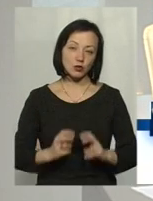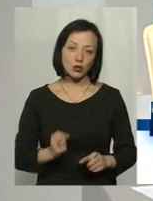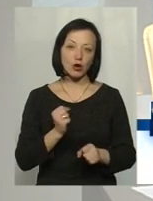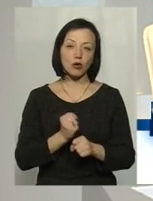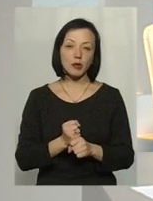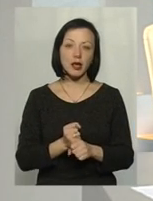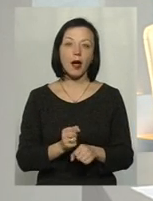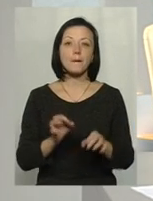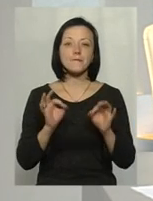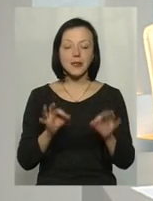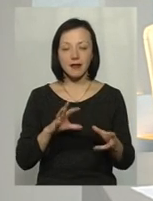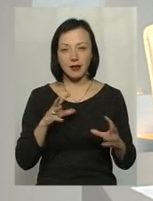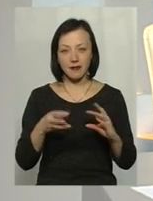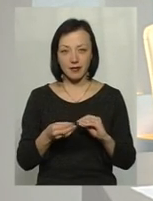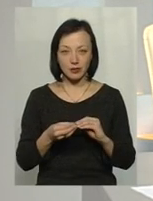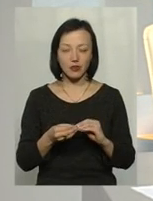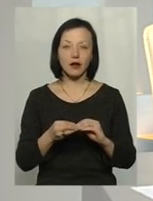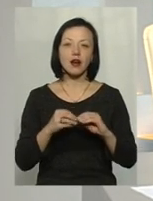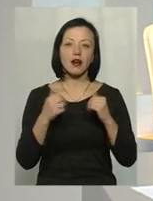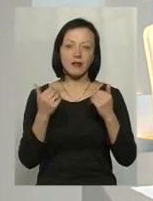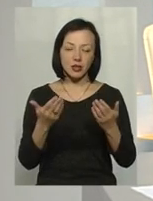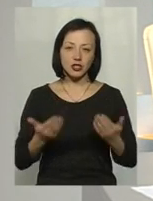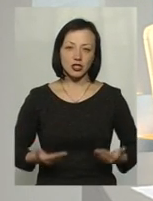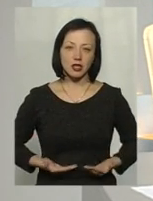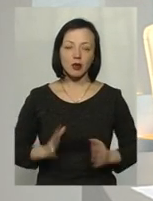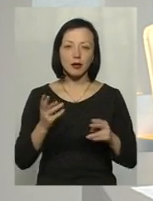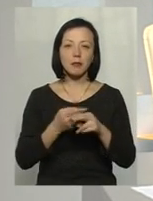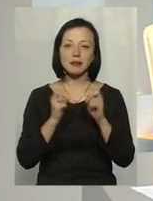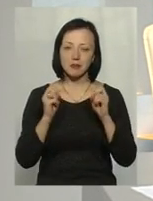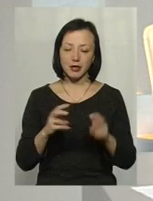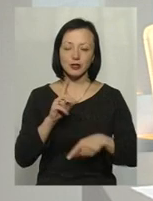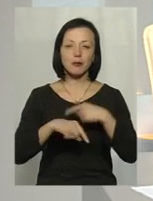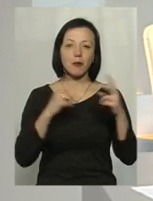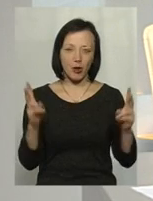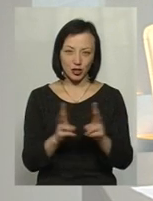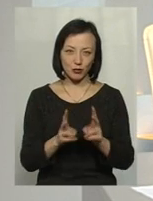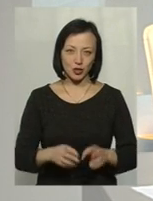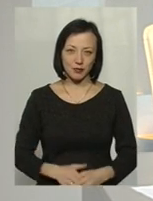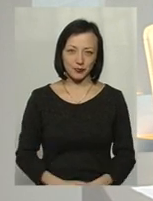аналізуйте, робіть висновки і нехай ваше життя буде безпечним. Побачимось.